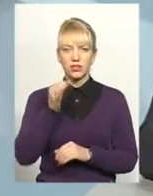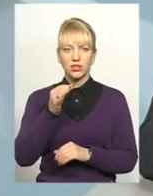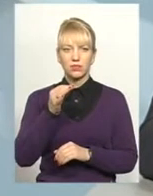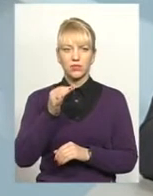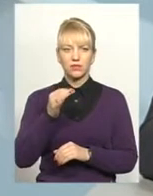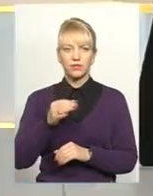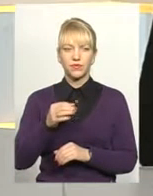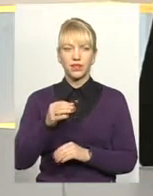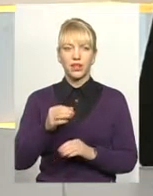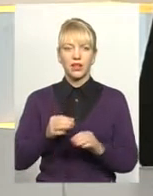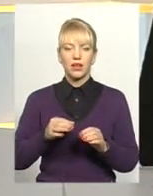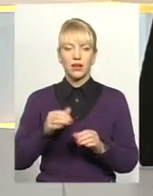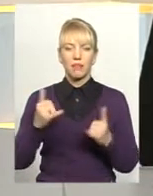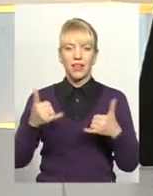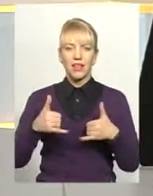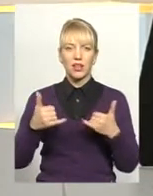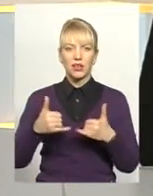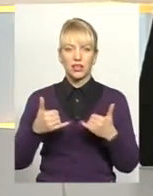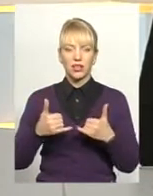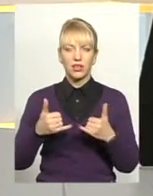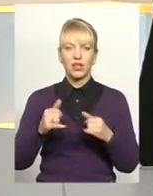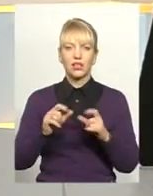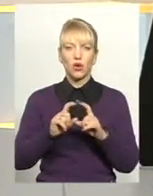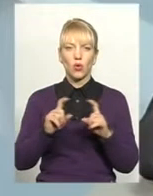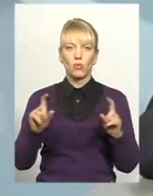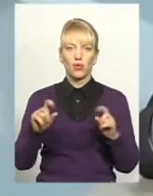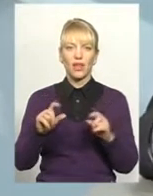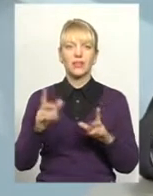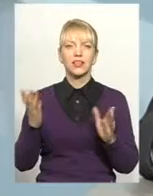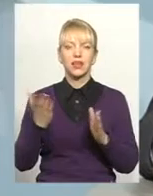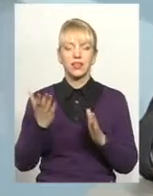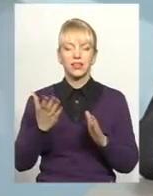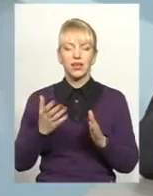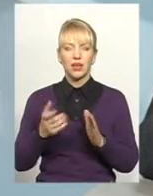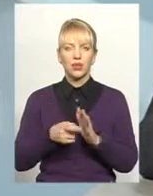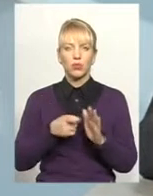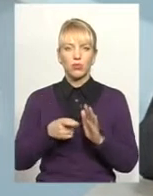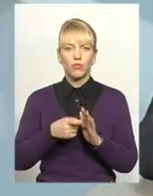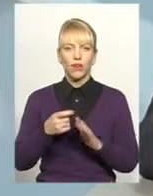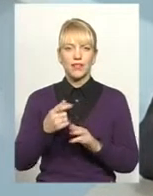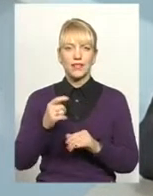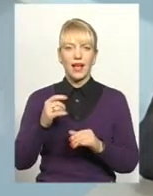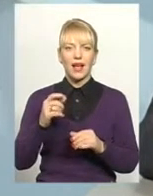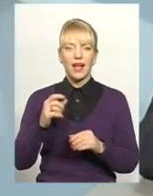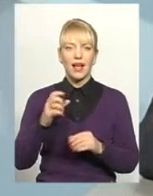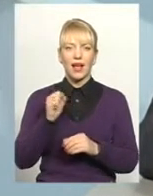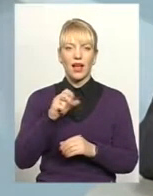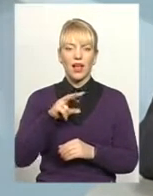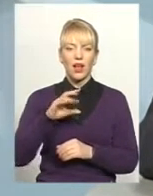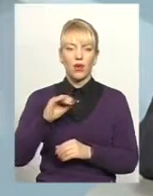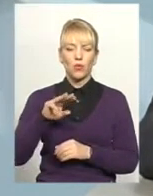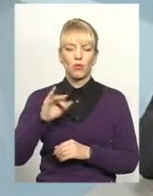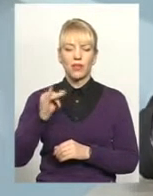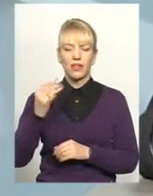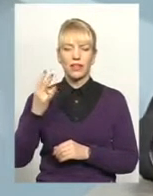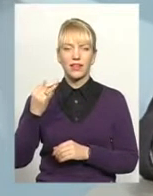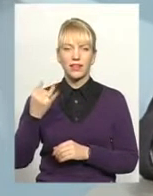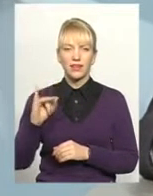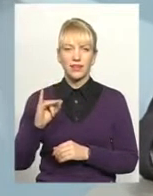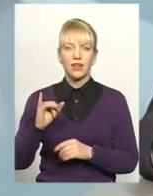металургійні комбінати, феросплавні заводи, які добувалися, алюмінієві, значить, які комбінати, яким